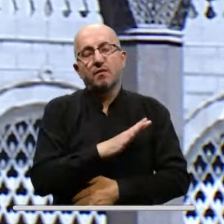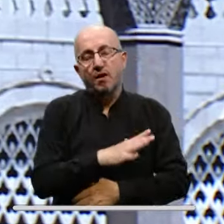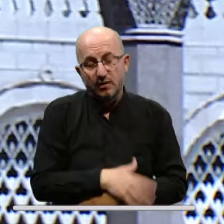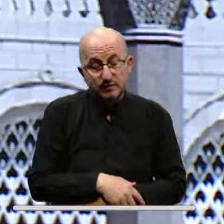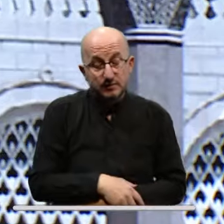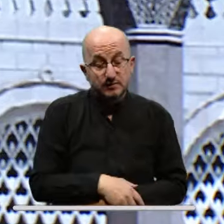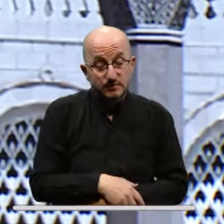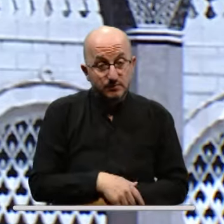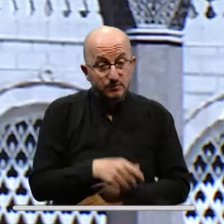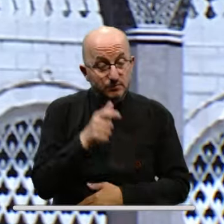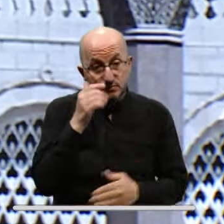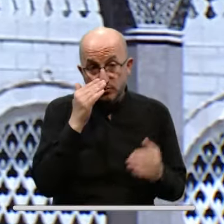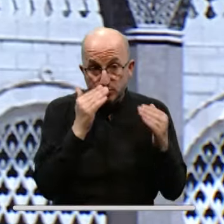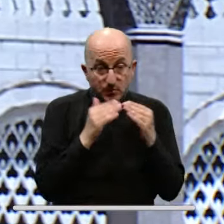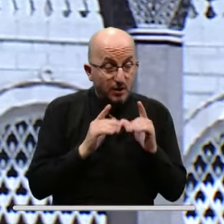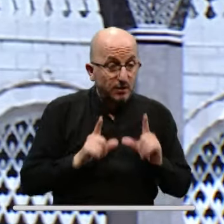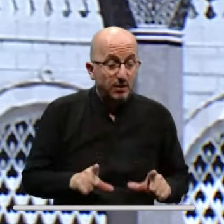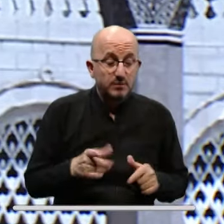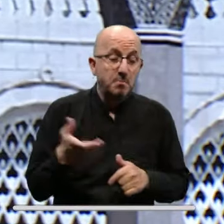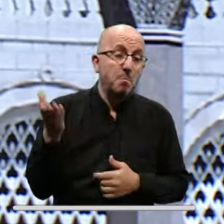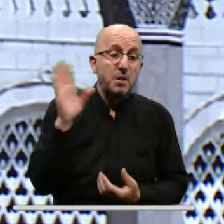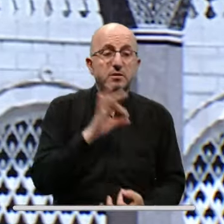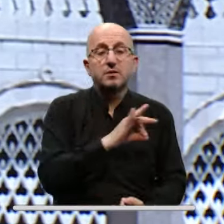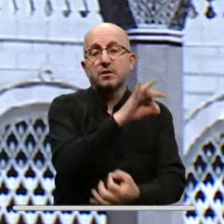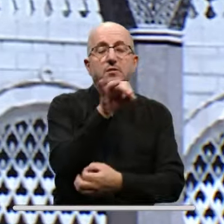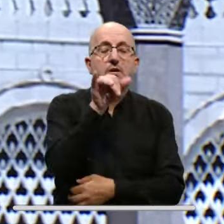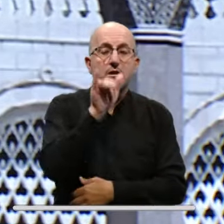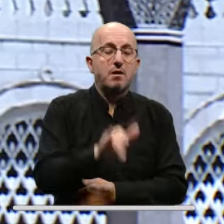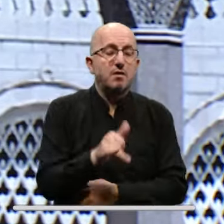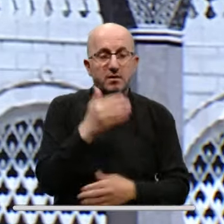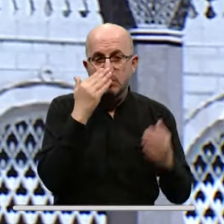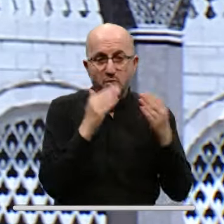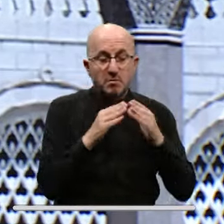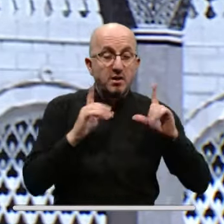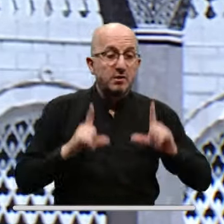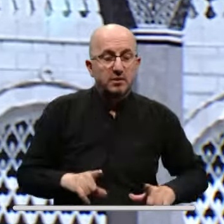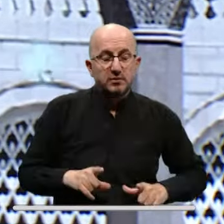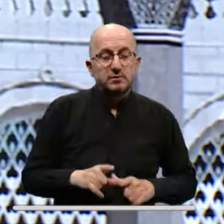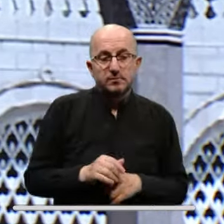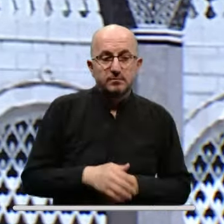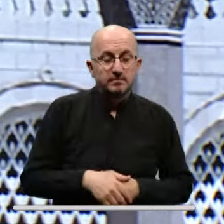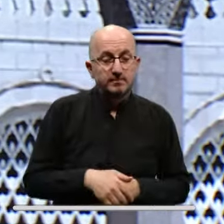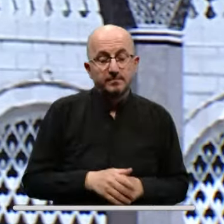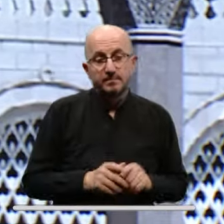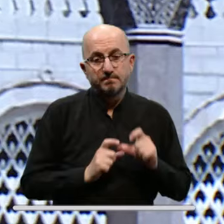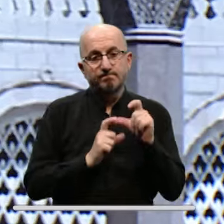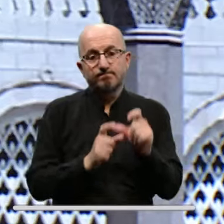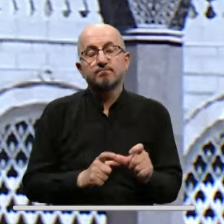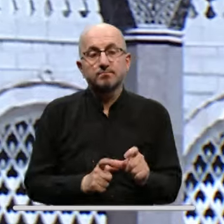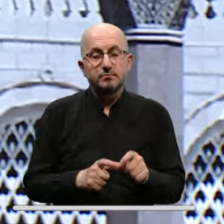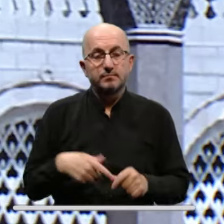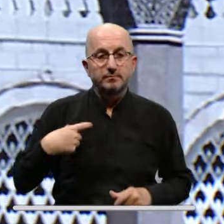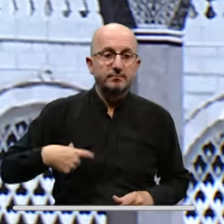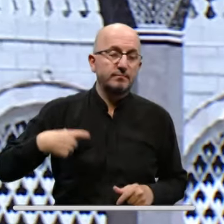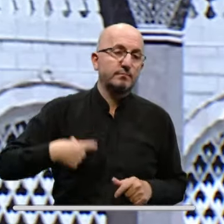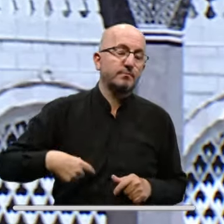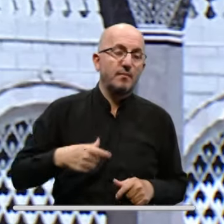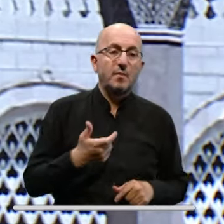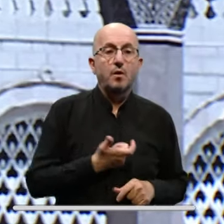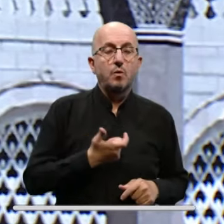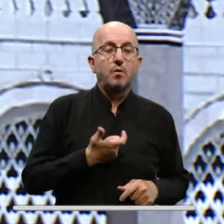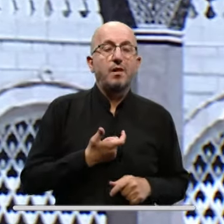hakka riayet etmek lazım. Başkalarının hakkına da riayet etmek lazım. Soru özelinde kural